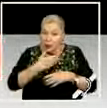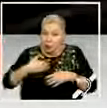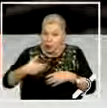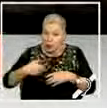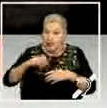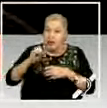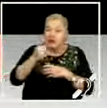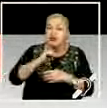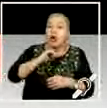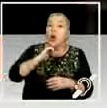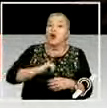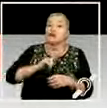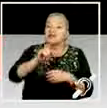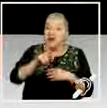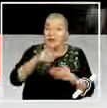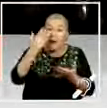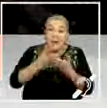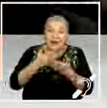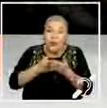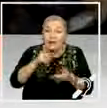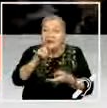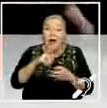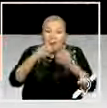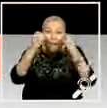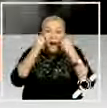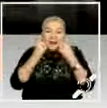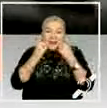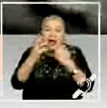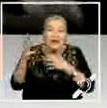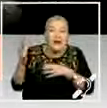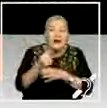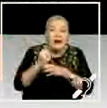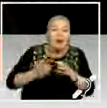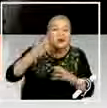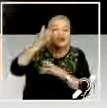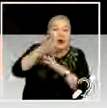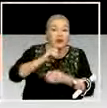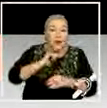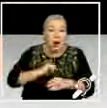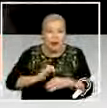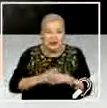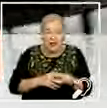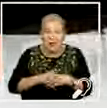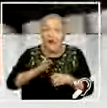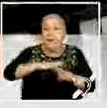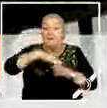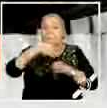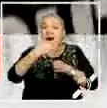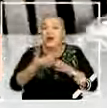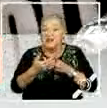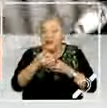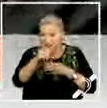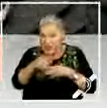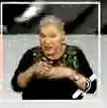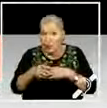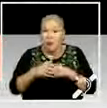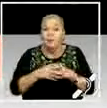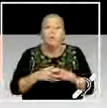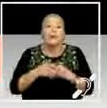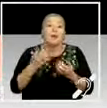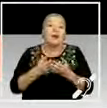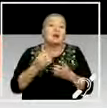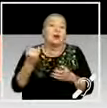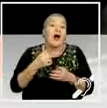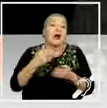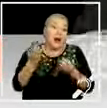și la Constanța, de aceea va fi audiat la Constanța. Ulterior, acestor fapte pentru care a fost pus